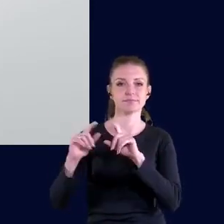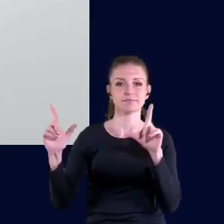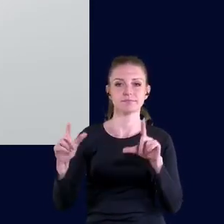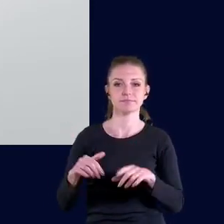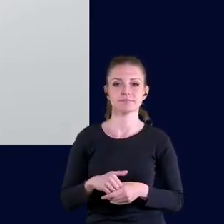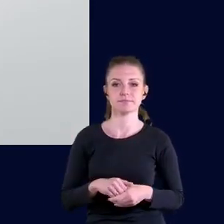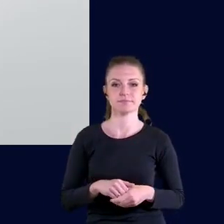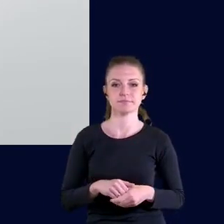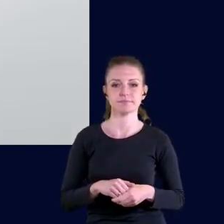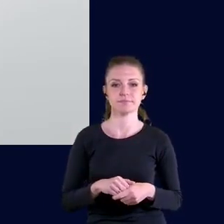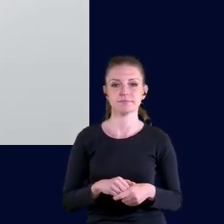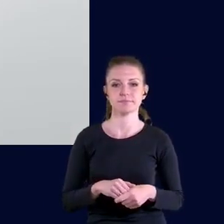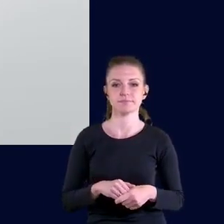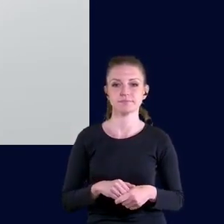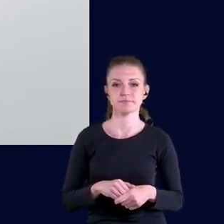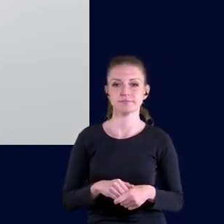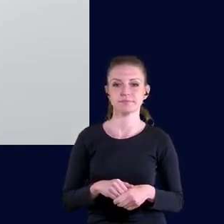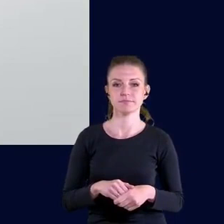Poproszę